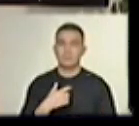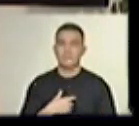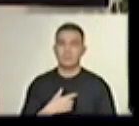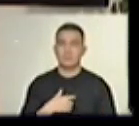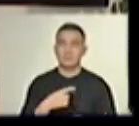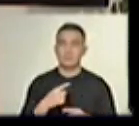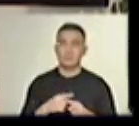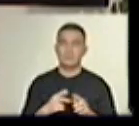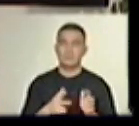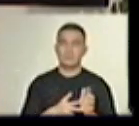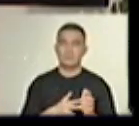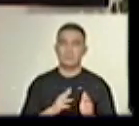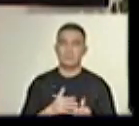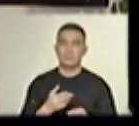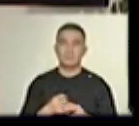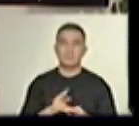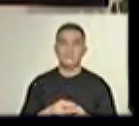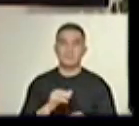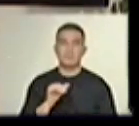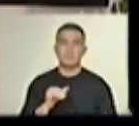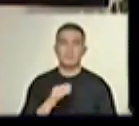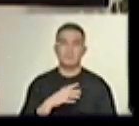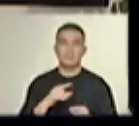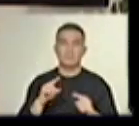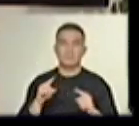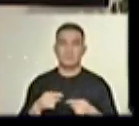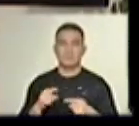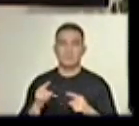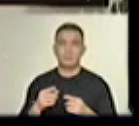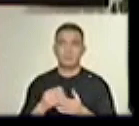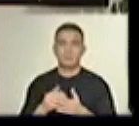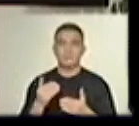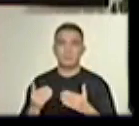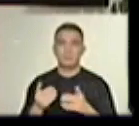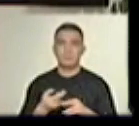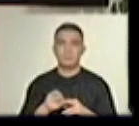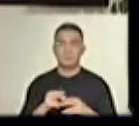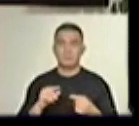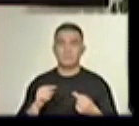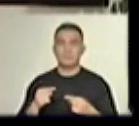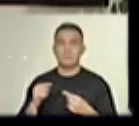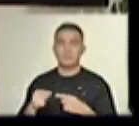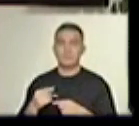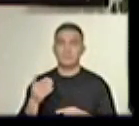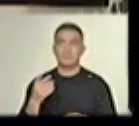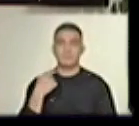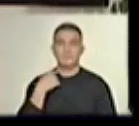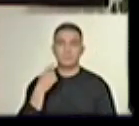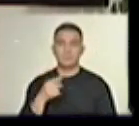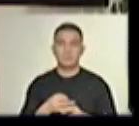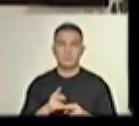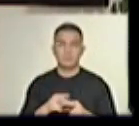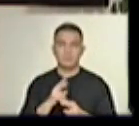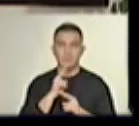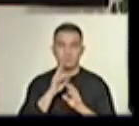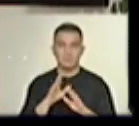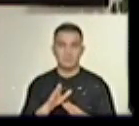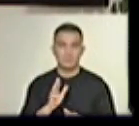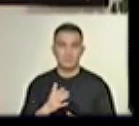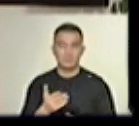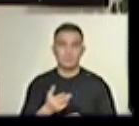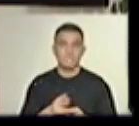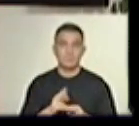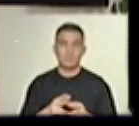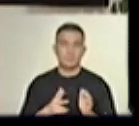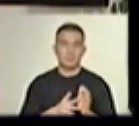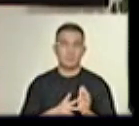ga teng. Chunki qavs oldidagi minus minus 8 ga qarama-qarshi sonni bildiradi. Shunday ekan, bu 8 ga